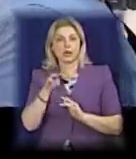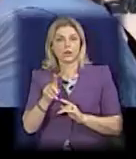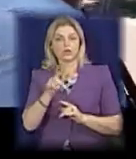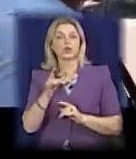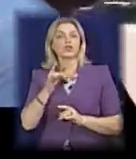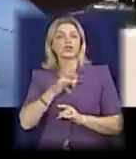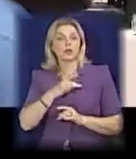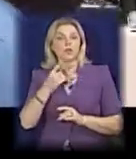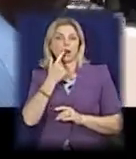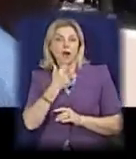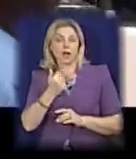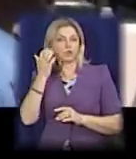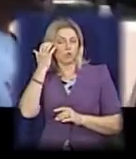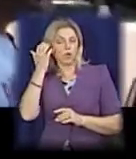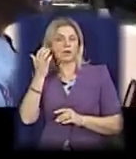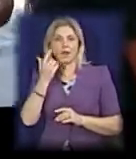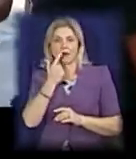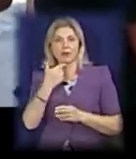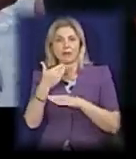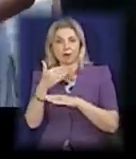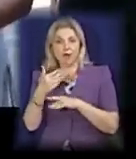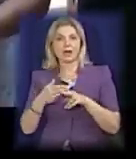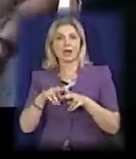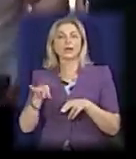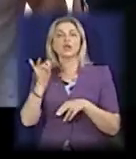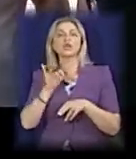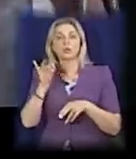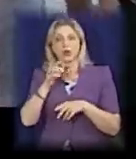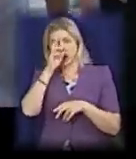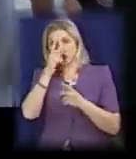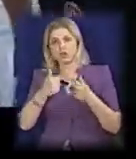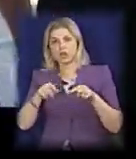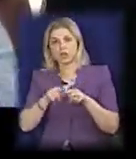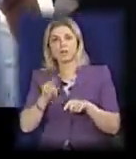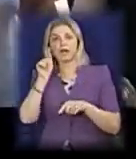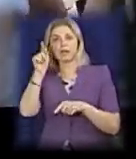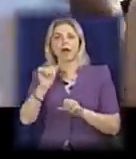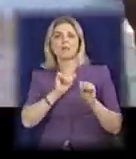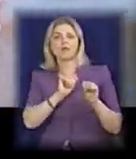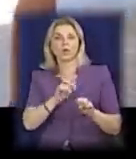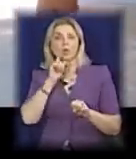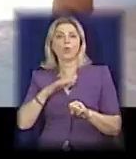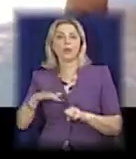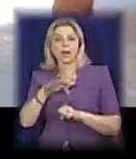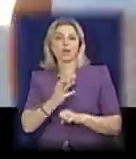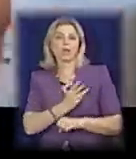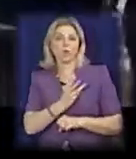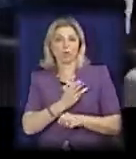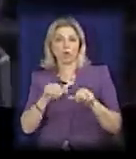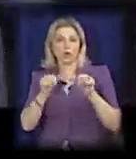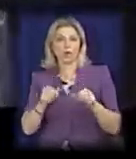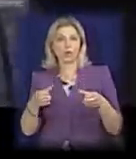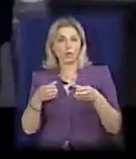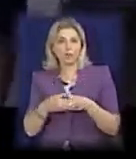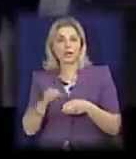прапор відіграє значну роль в історії держави. На сході країни під ним боронять Україну добровольчі формування. Втім, цей